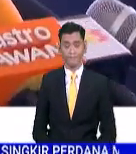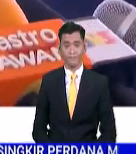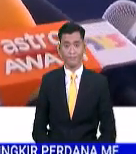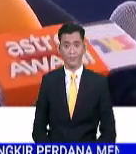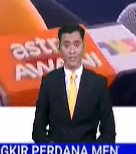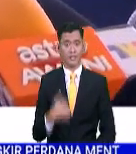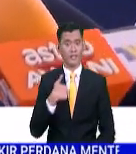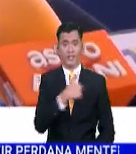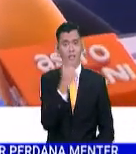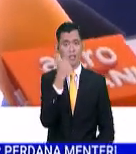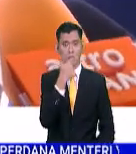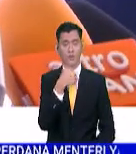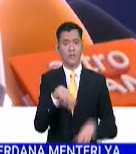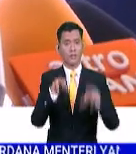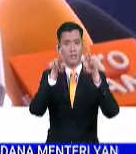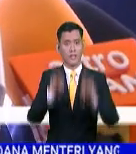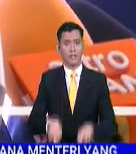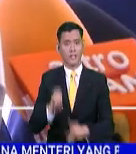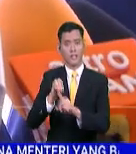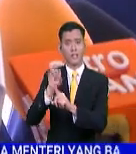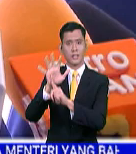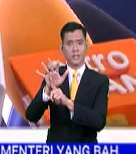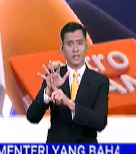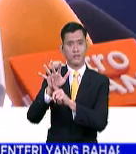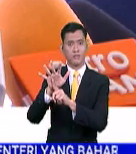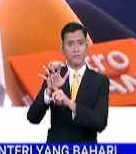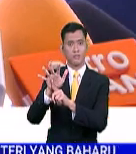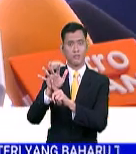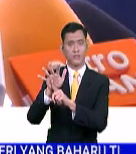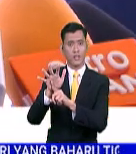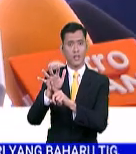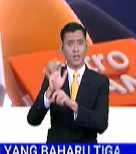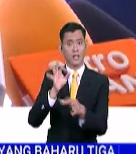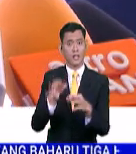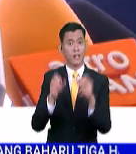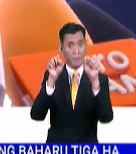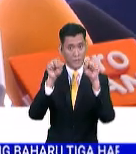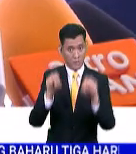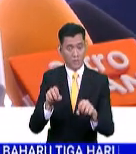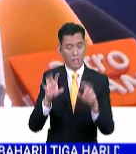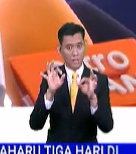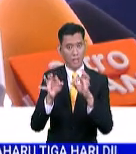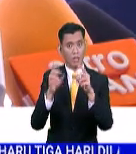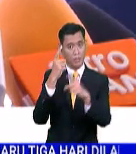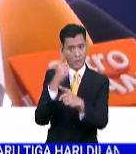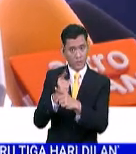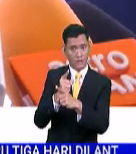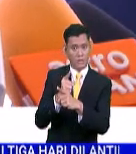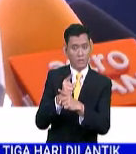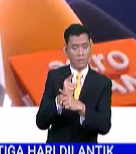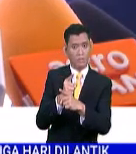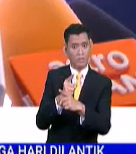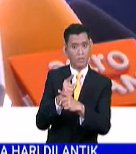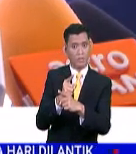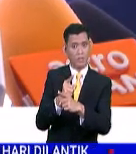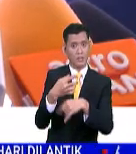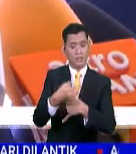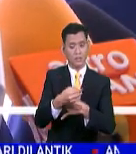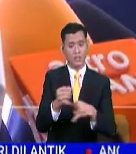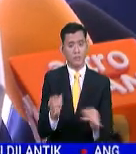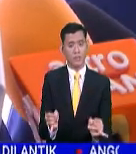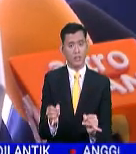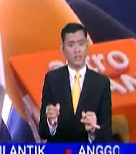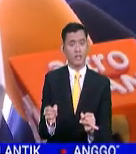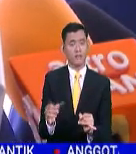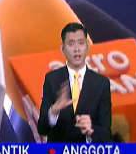Kita pun tak nak rakyat kita akan terkesan dengan asli. Kalau dia betul, dan of course yang jabatan atau